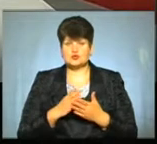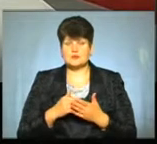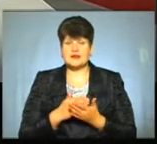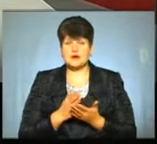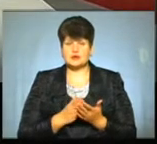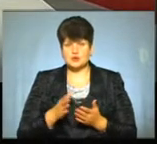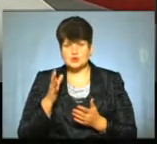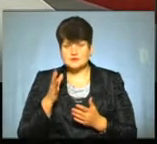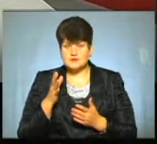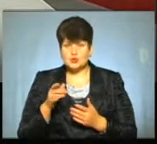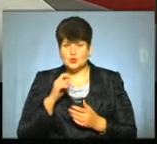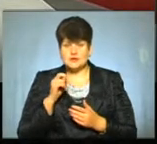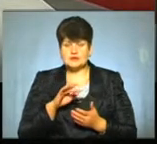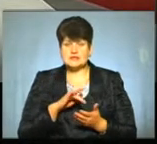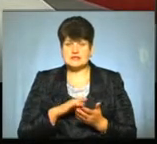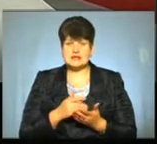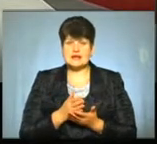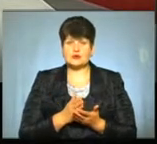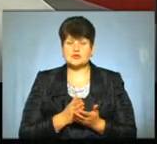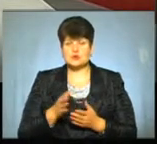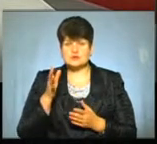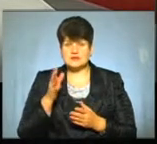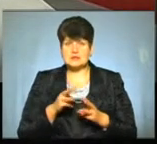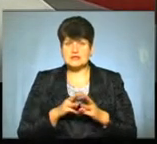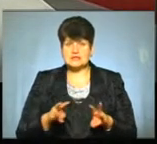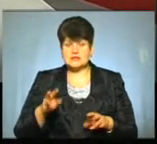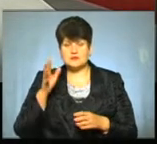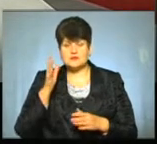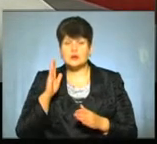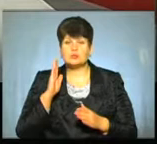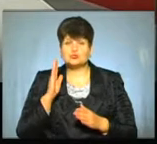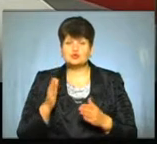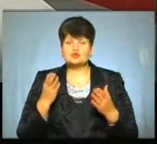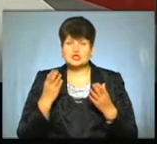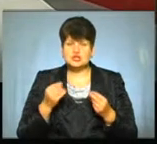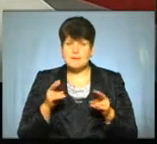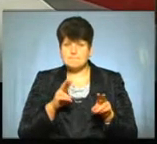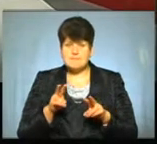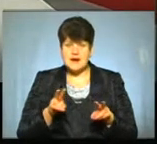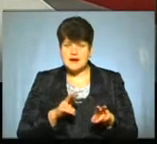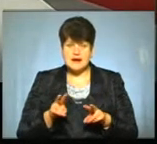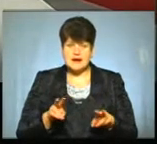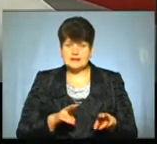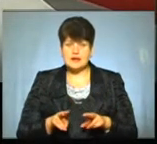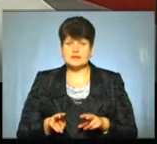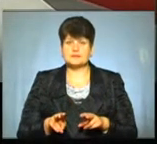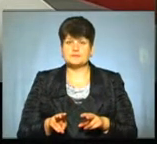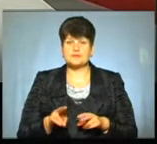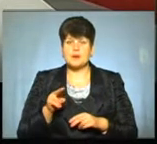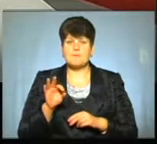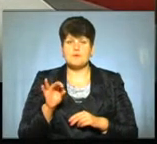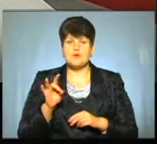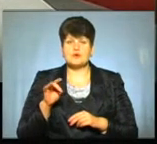якості освіти Українського центру оцінювання якості освіти і Міністерства освіти будуть ще переглядати так